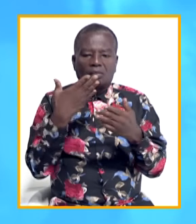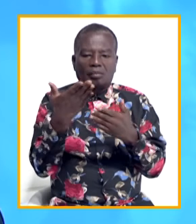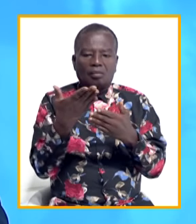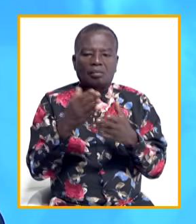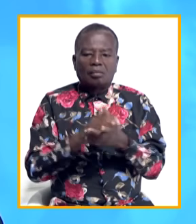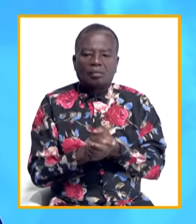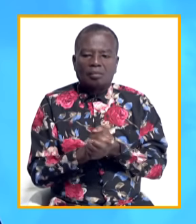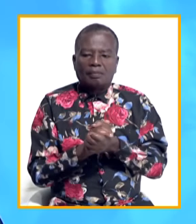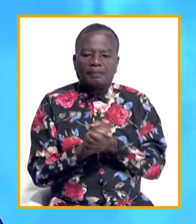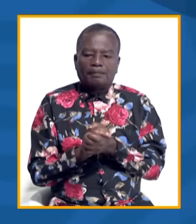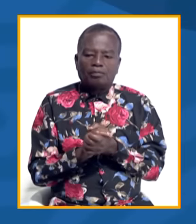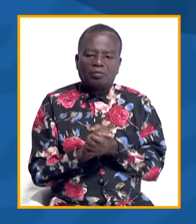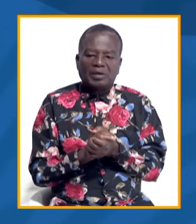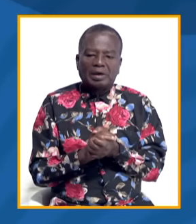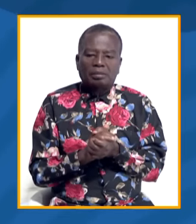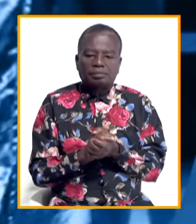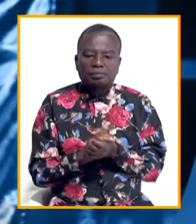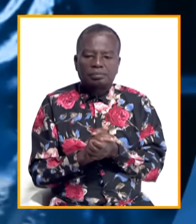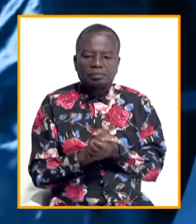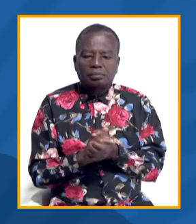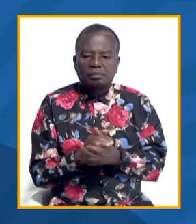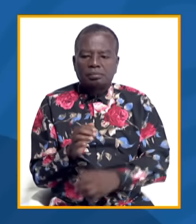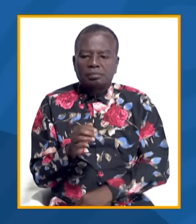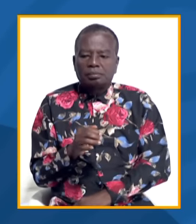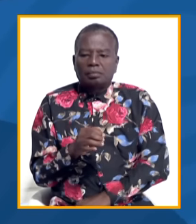MASA 2024.